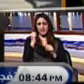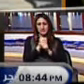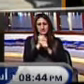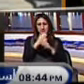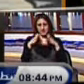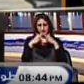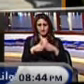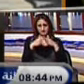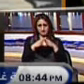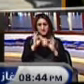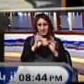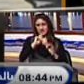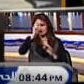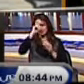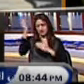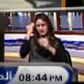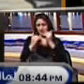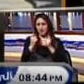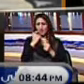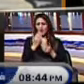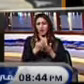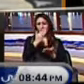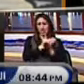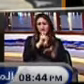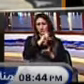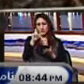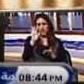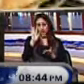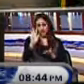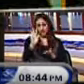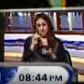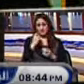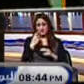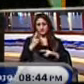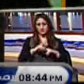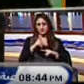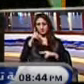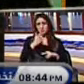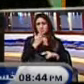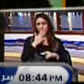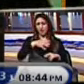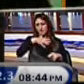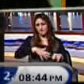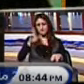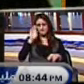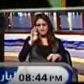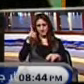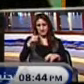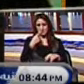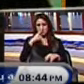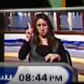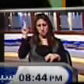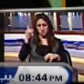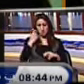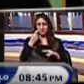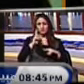طابا هايتس السياحي قبل منتصف مايو المقبل. البابا تودروس الثاني بابا الإسكندرية